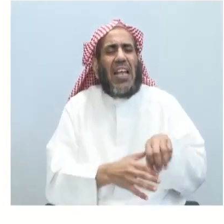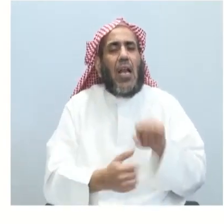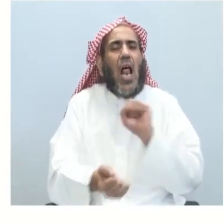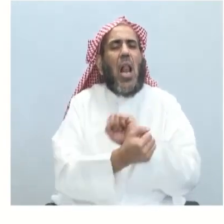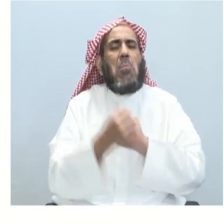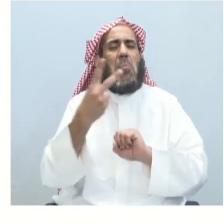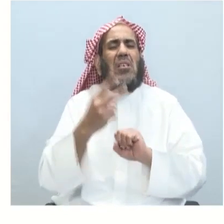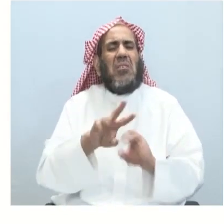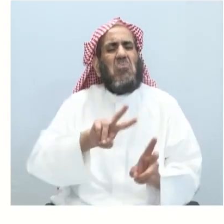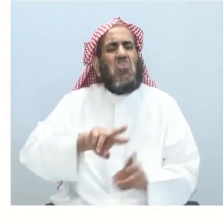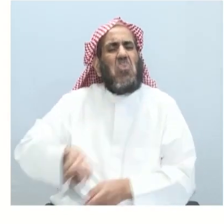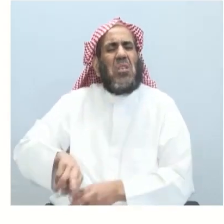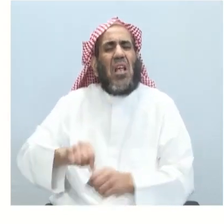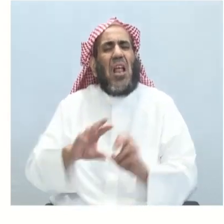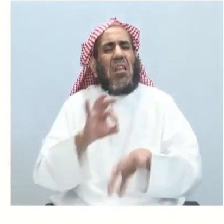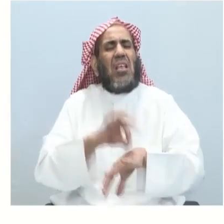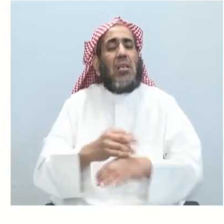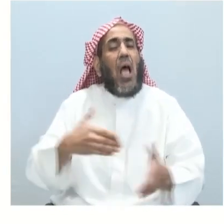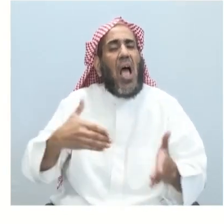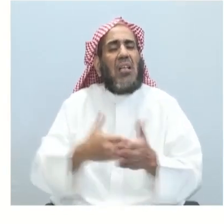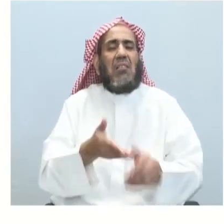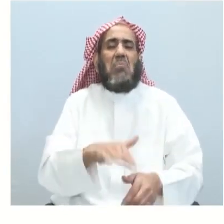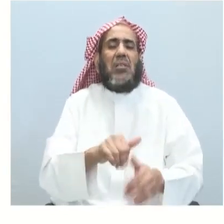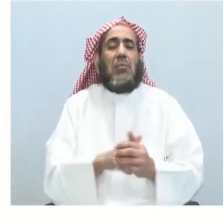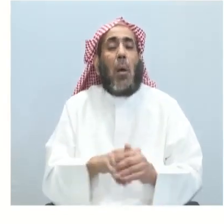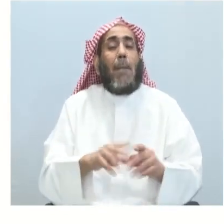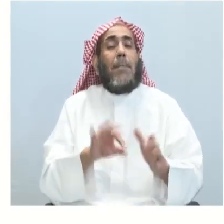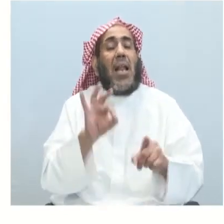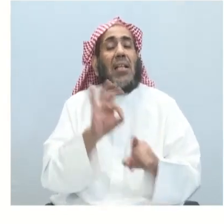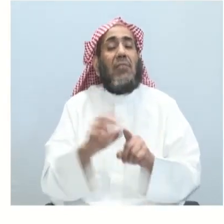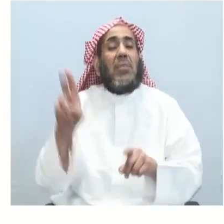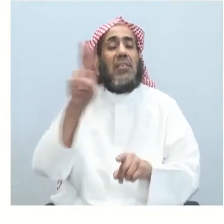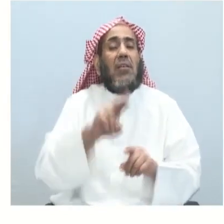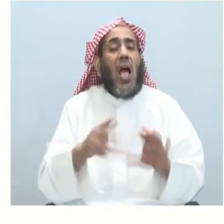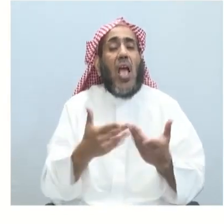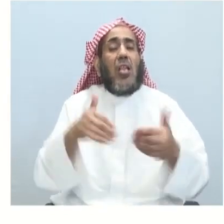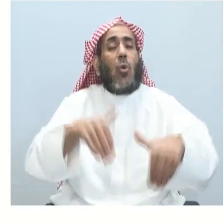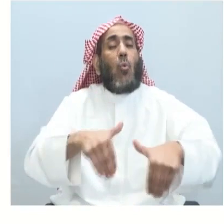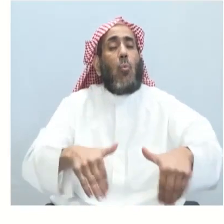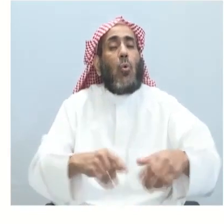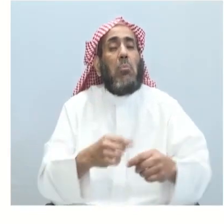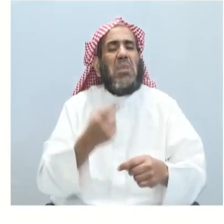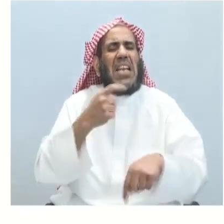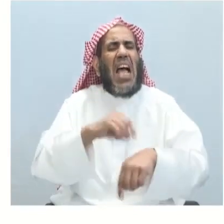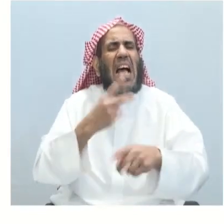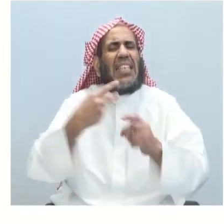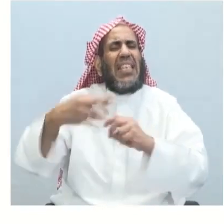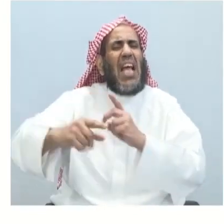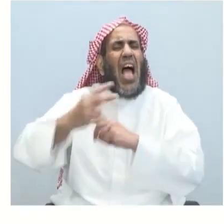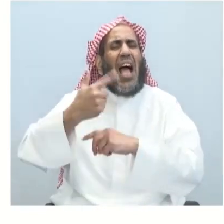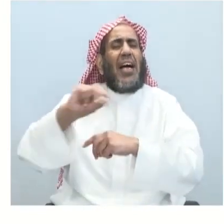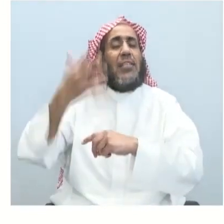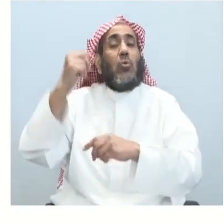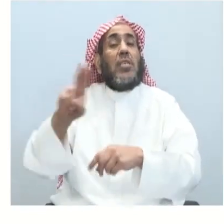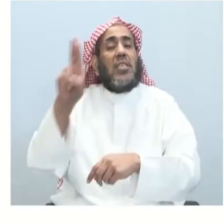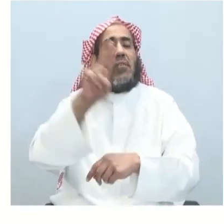واعتزل الناس وجلس حتى مات طبعا هنا م ض من الاستفهام في قوله اين القبور من عهدي عادي هنا